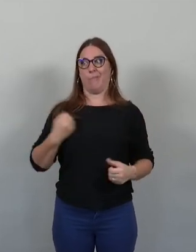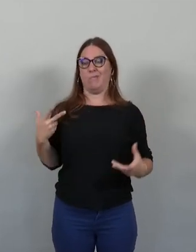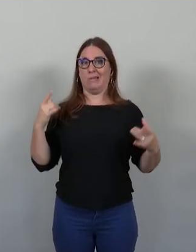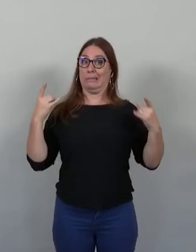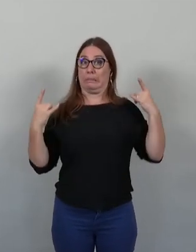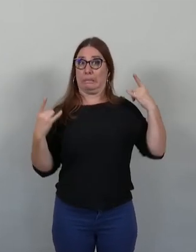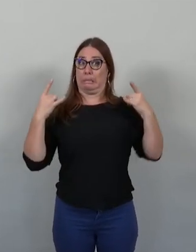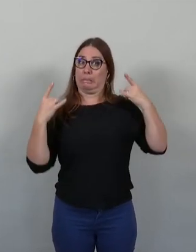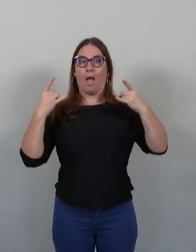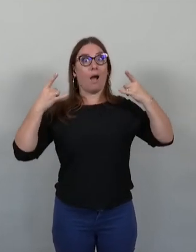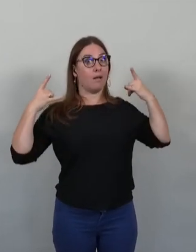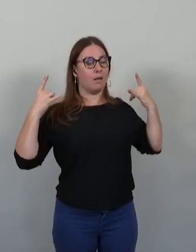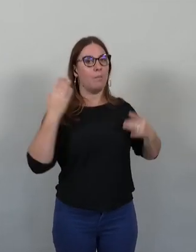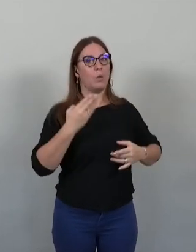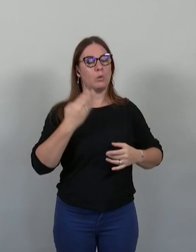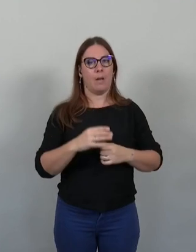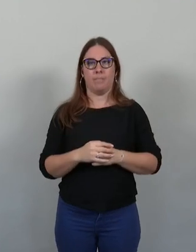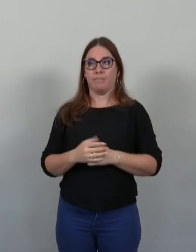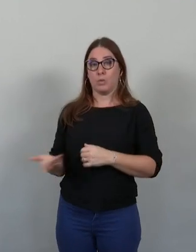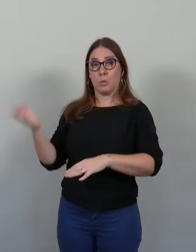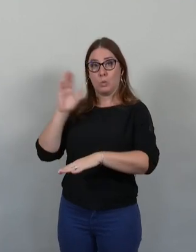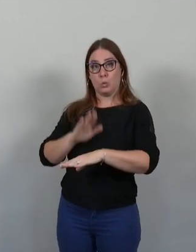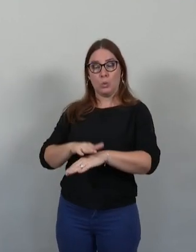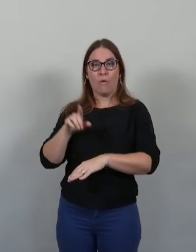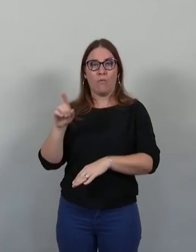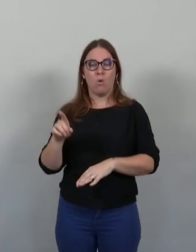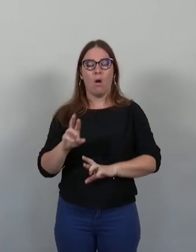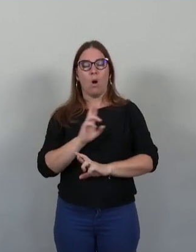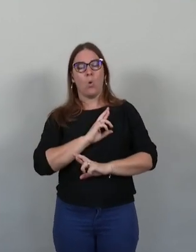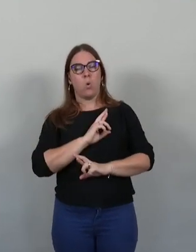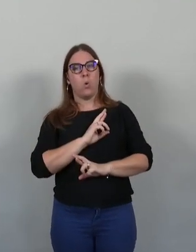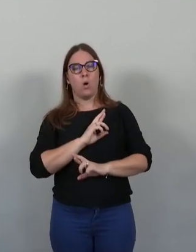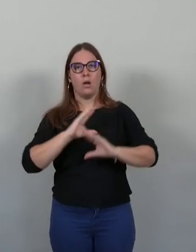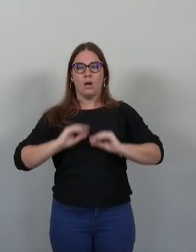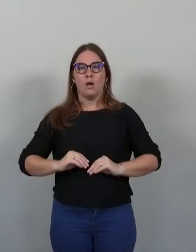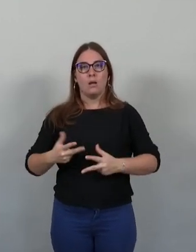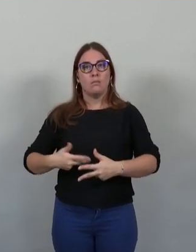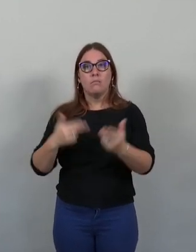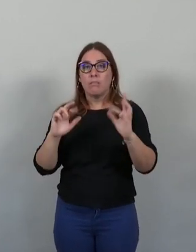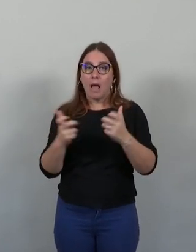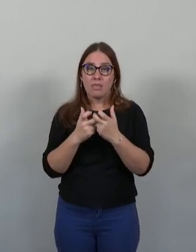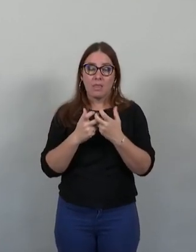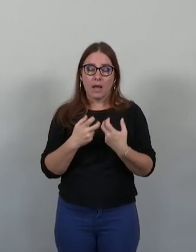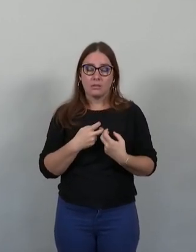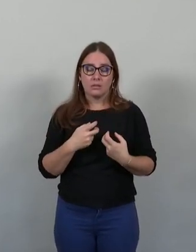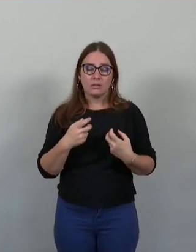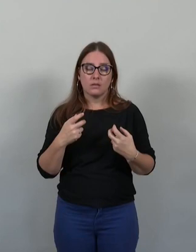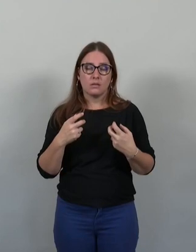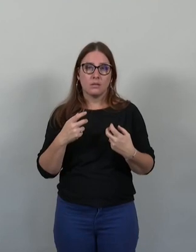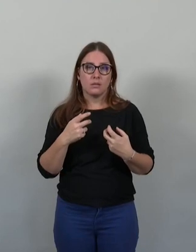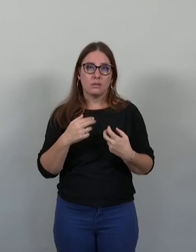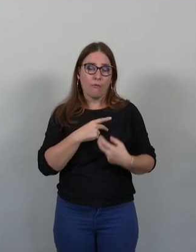faisant après vous être acheté un de rpis qui ne durera pas avec l'augmentation de la taxe foncière vous